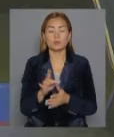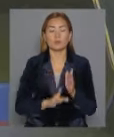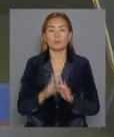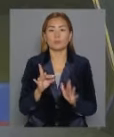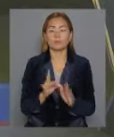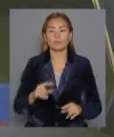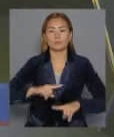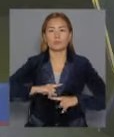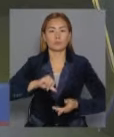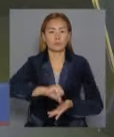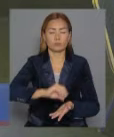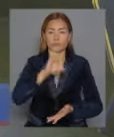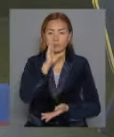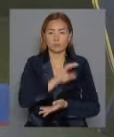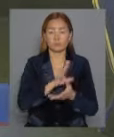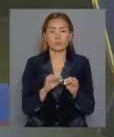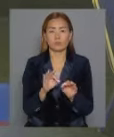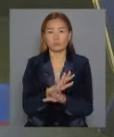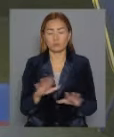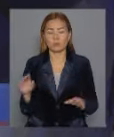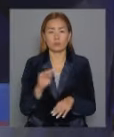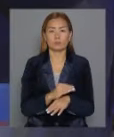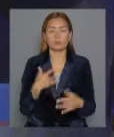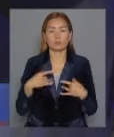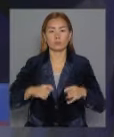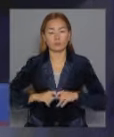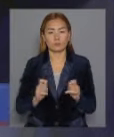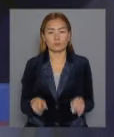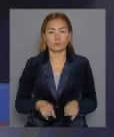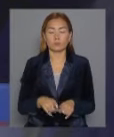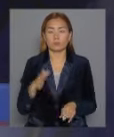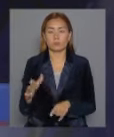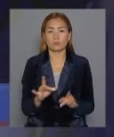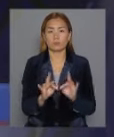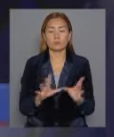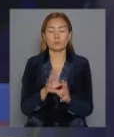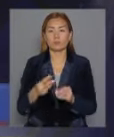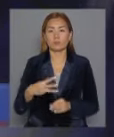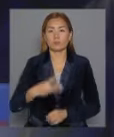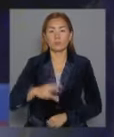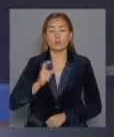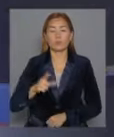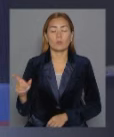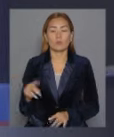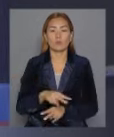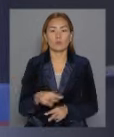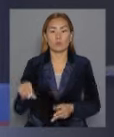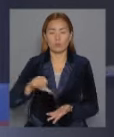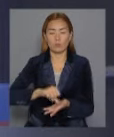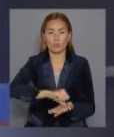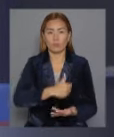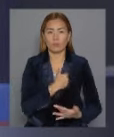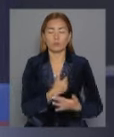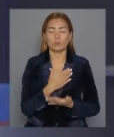іріктелгендер ақтық кезеңге қатысты. Мұнда мәнерлеп оқумен қоса актерлық шеберліктері де шыңдалады. Айта кету керек, 30-ға жуық адам әдеби шараға қатысуға